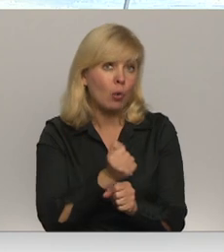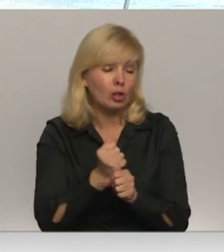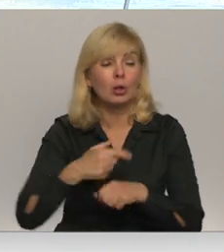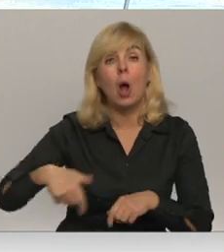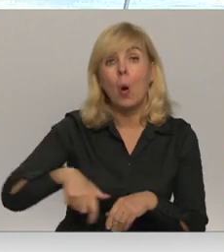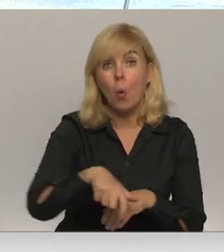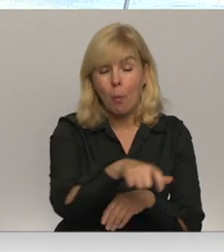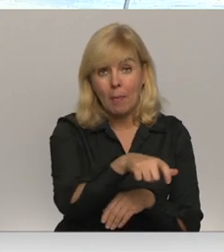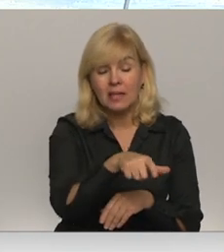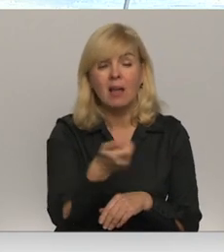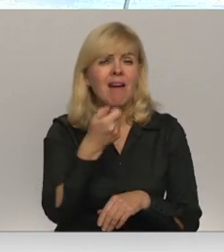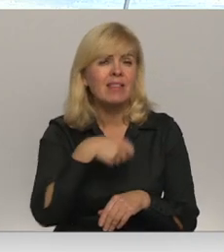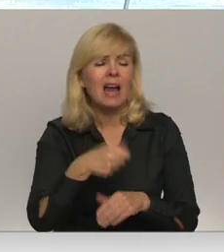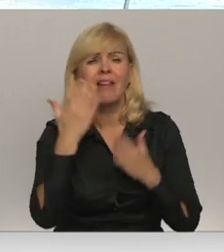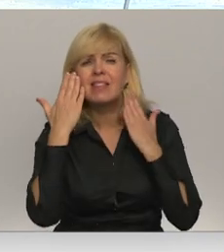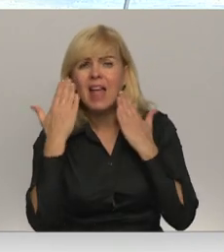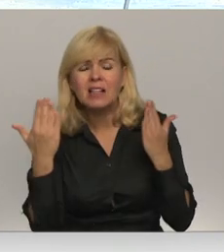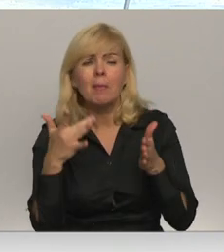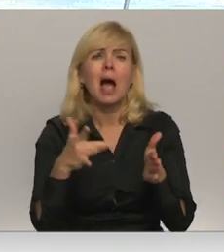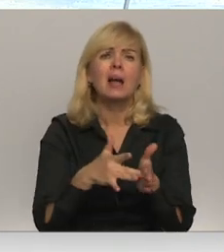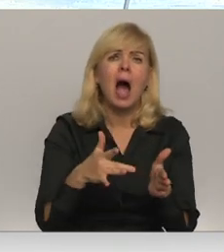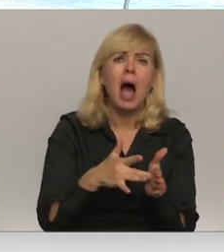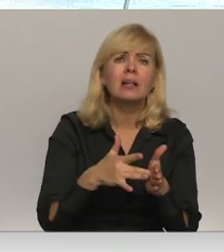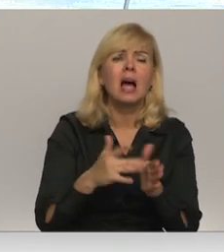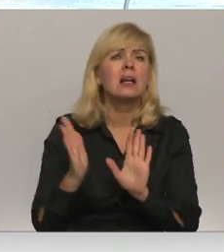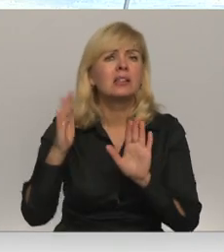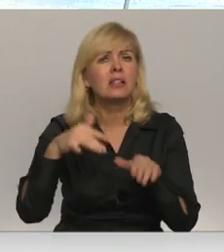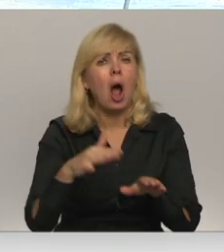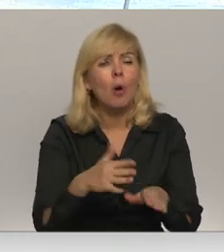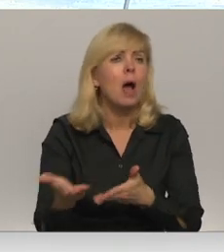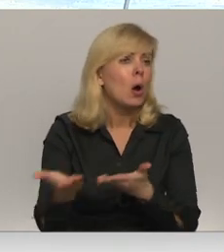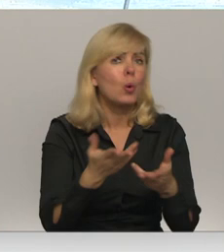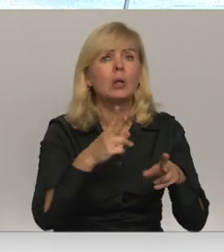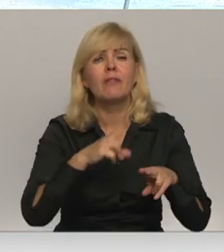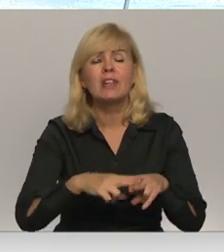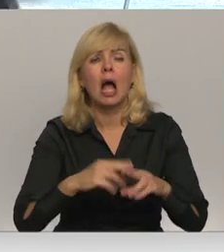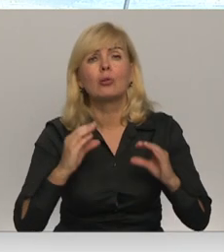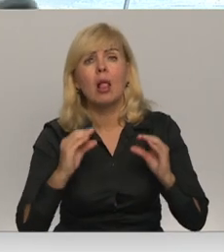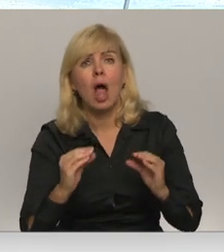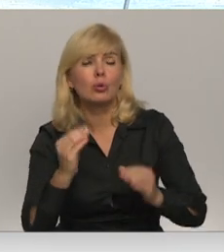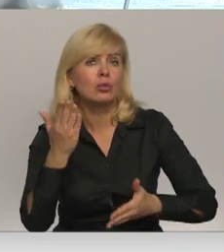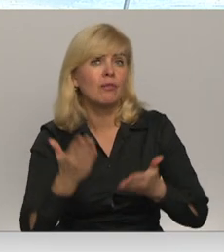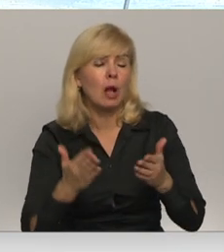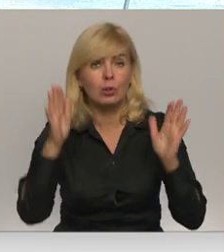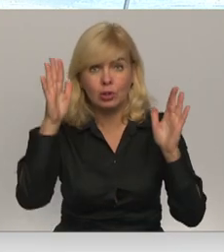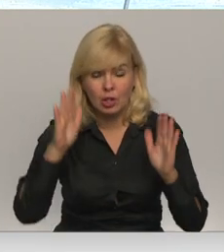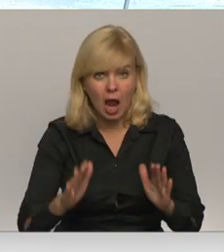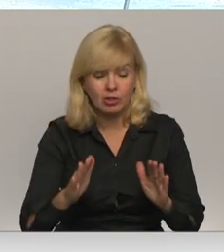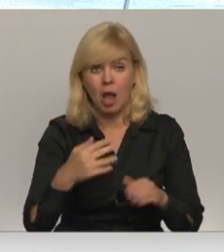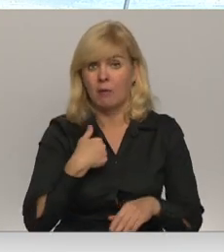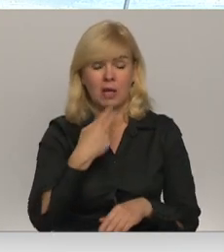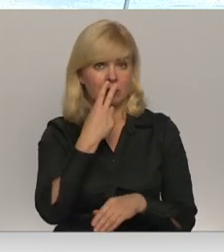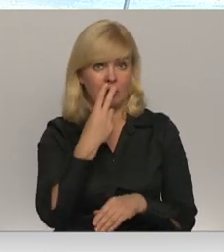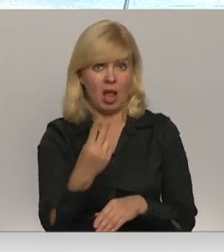Upēs, ja, mēs nekad nevaram zināt, kāda ir straume, ja, un kurā vietā tas ledus ir. Varbūt, kad sniegs ir uzsniedzis, tam mēs neredzam,